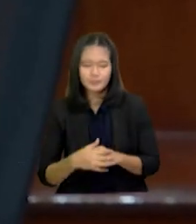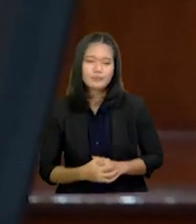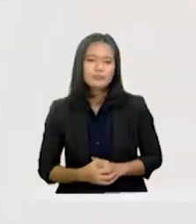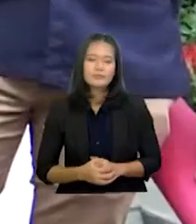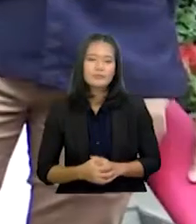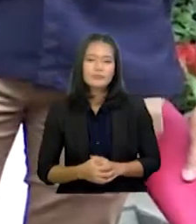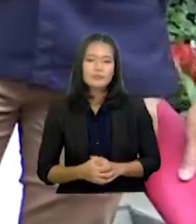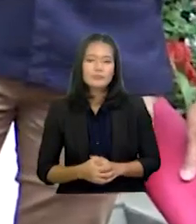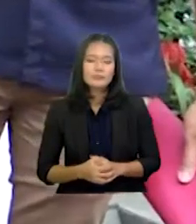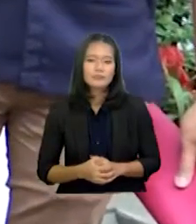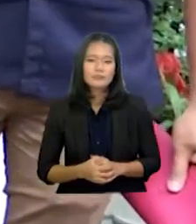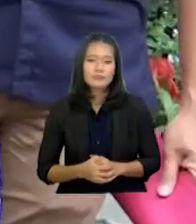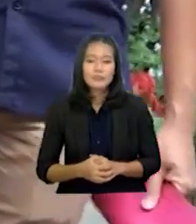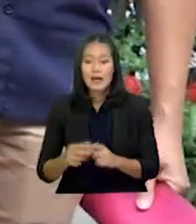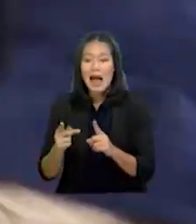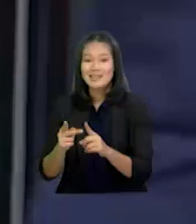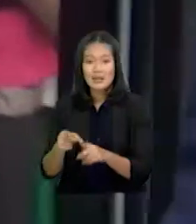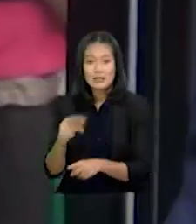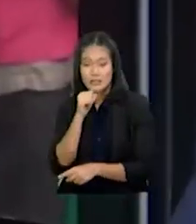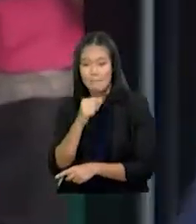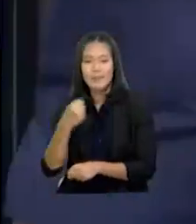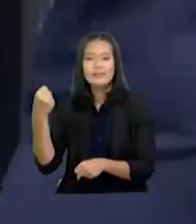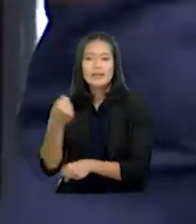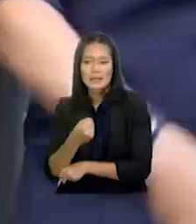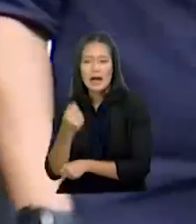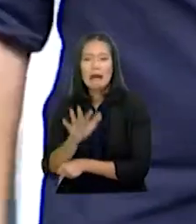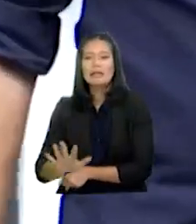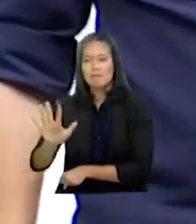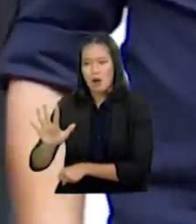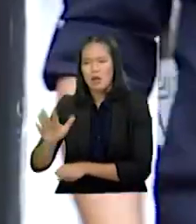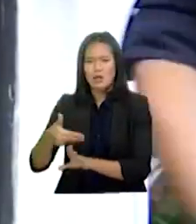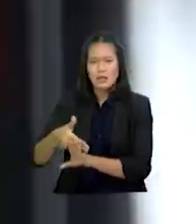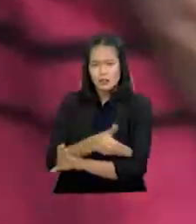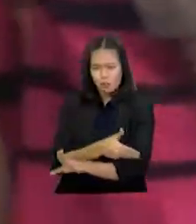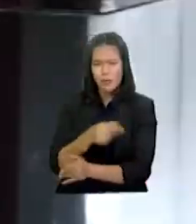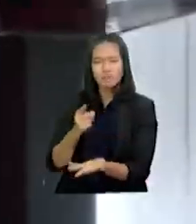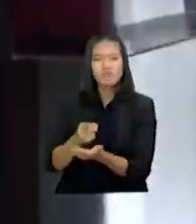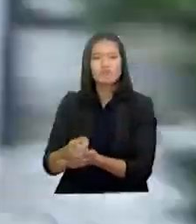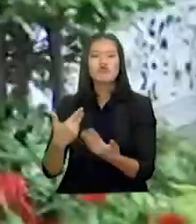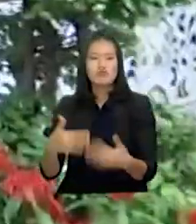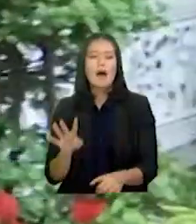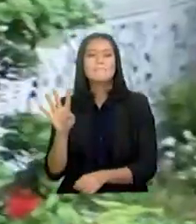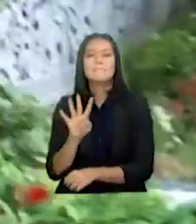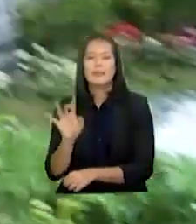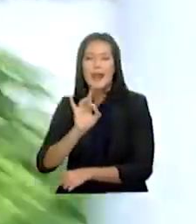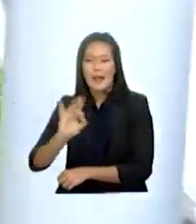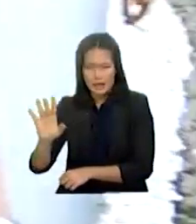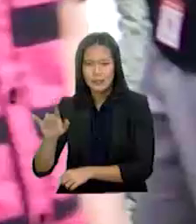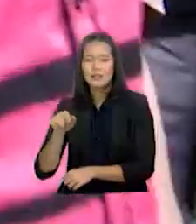16.844.363.402 rupiah. Hasnaini merupakan tersangka kelima. Sebelumnya Kejaksaan Agung telah menetapkan 4 tersangka